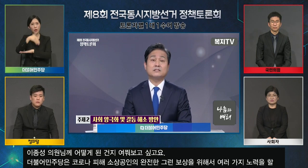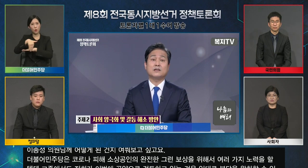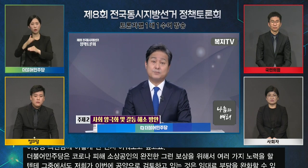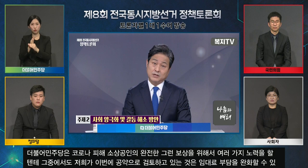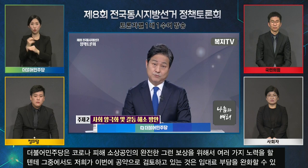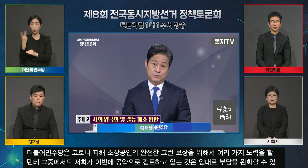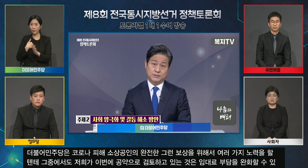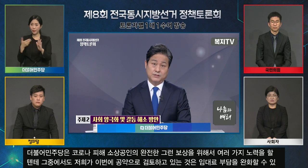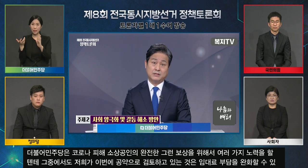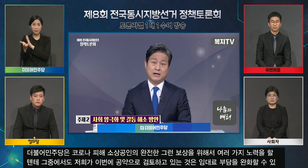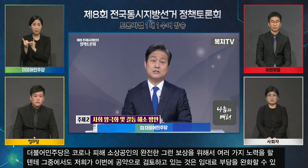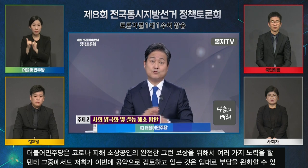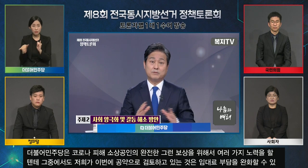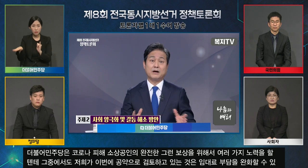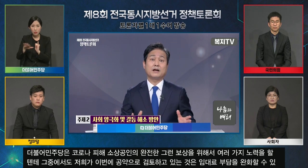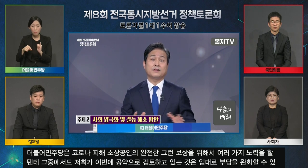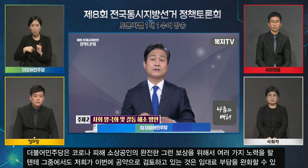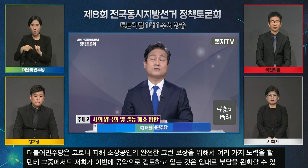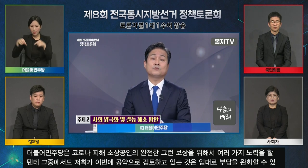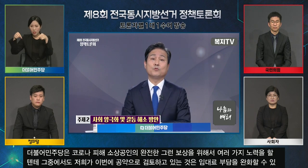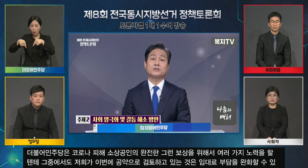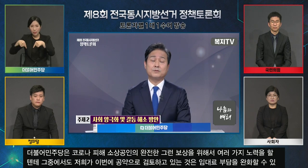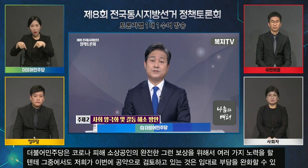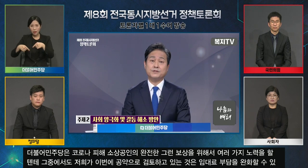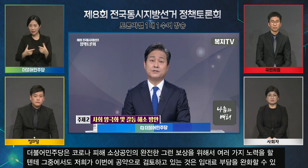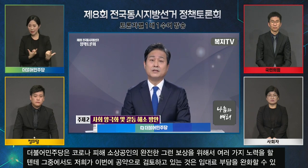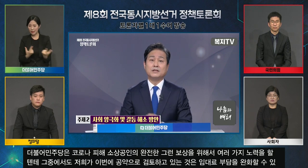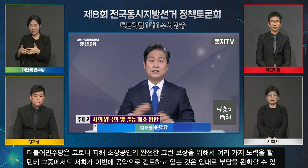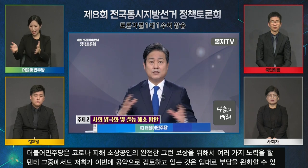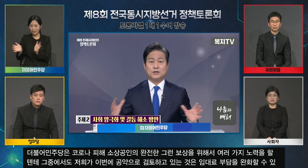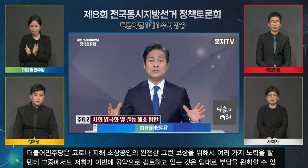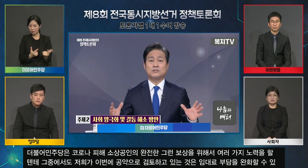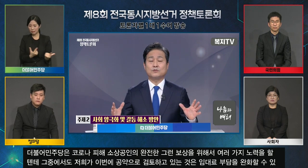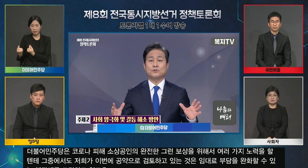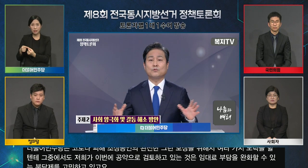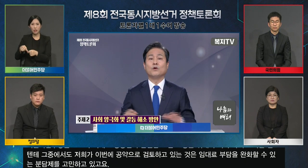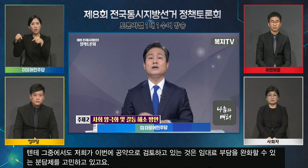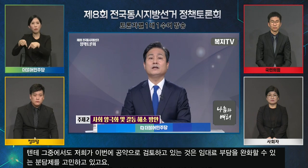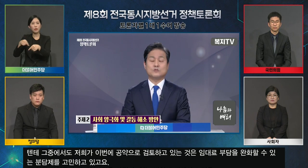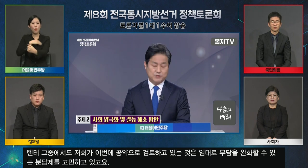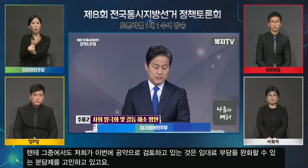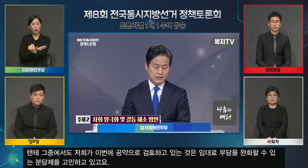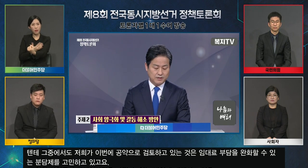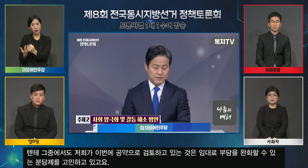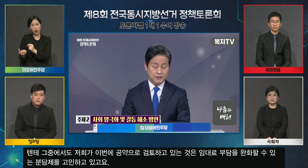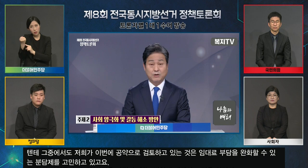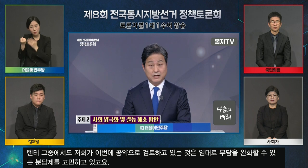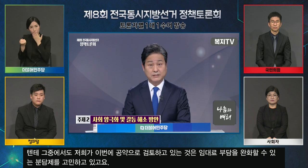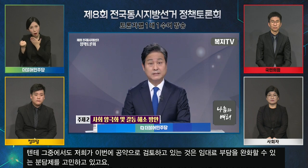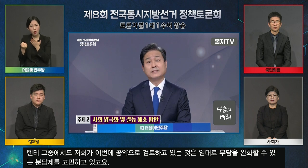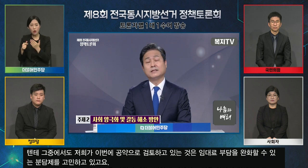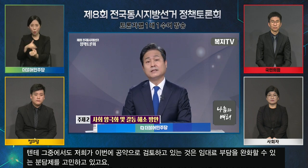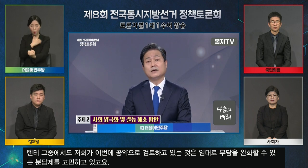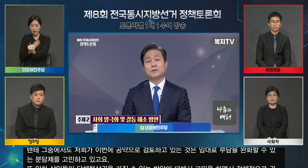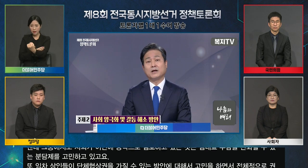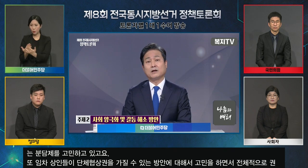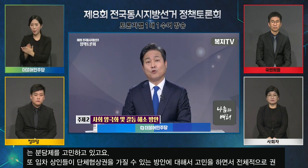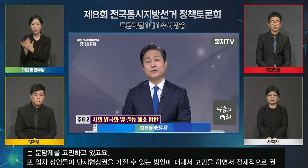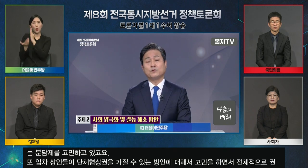상인들이 단체 협상권을 가질 수 있는 방안에 대해서 고민을 하면서 전체적으로 권리가 좀 신장되는 방향으로 가는